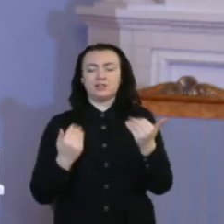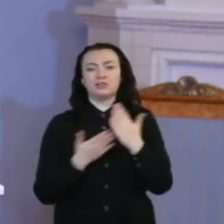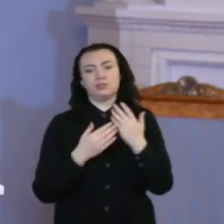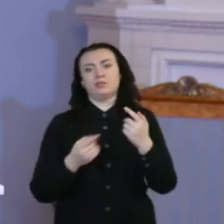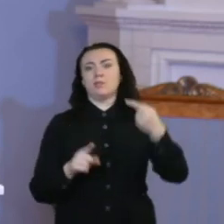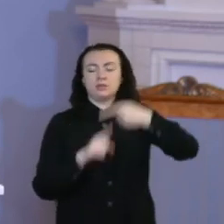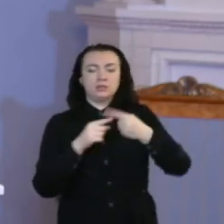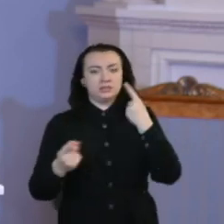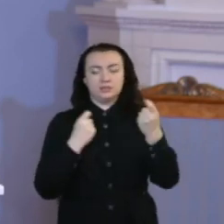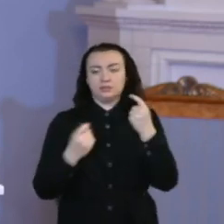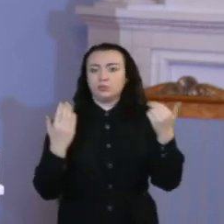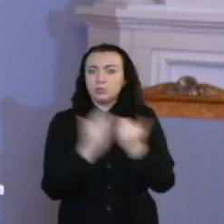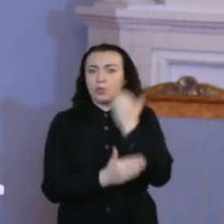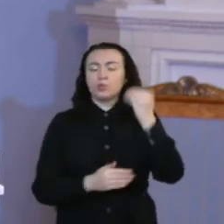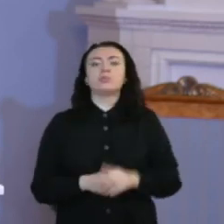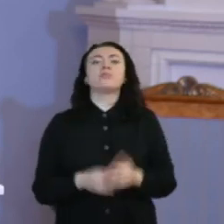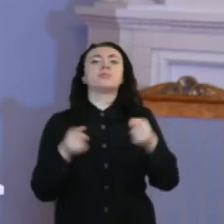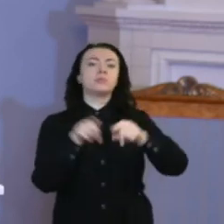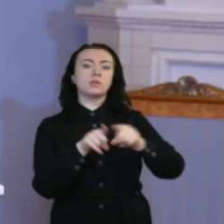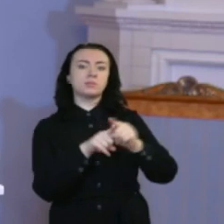aktualumų. Įvertinus tai, kad